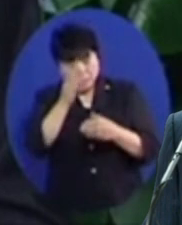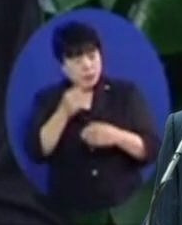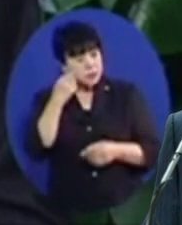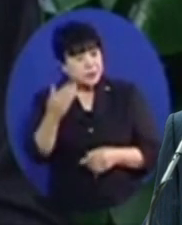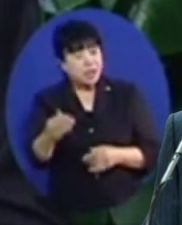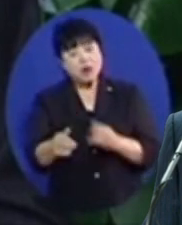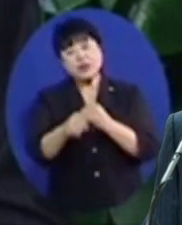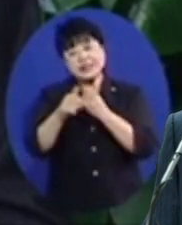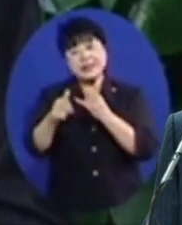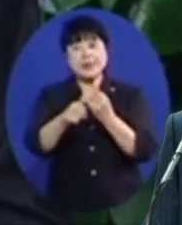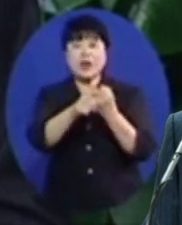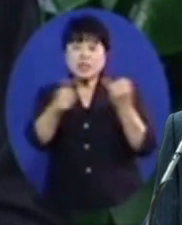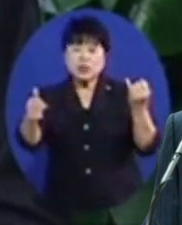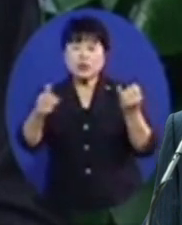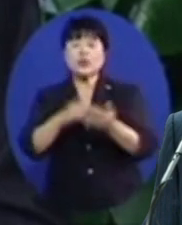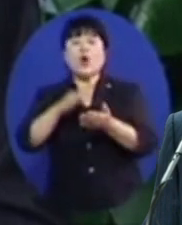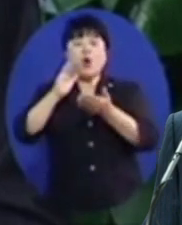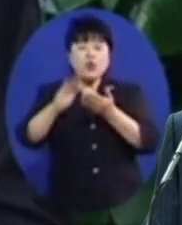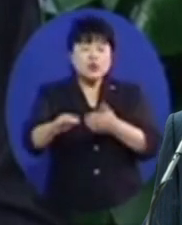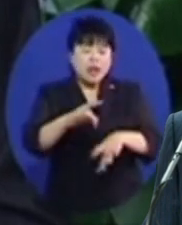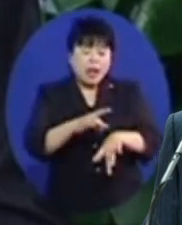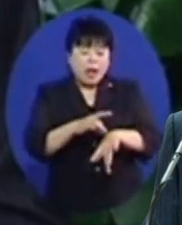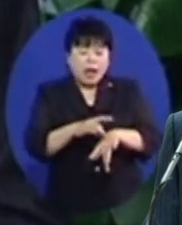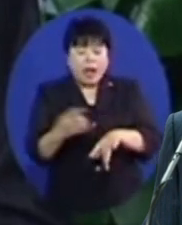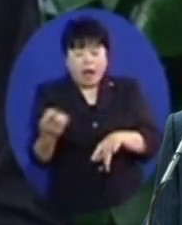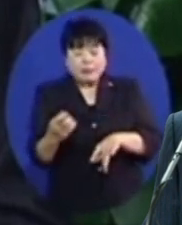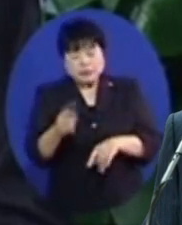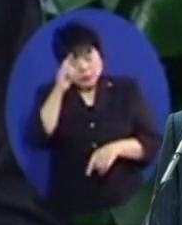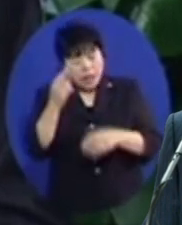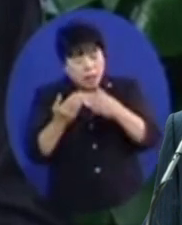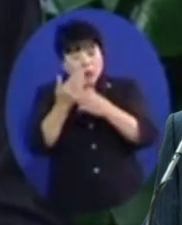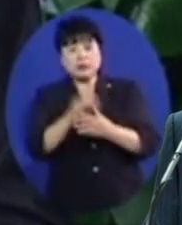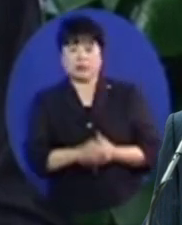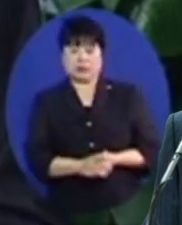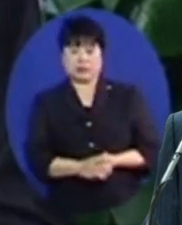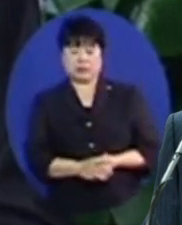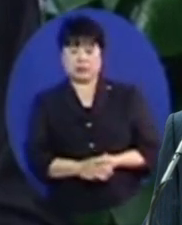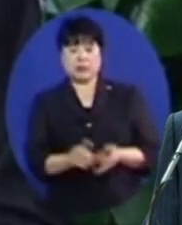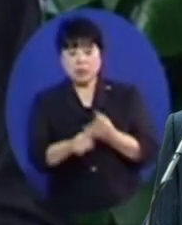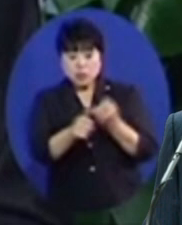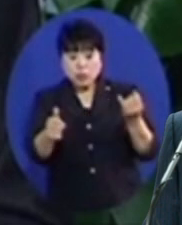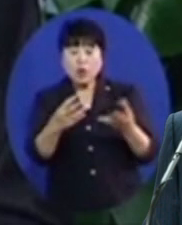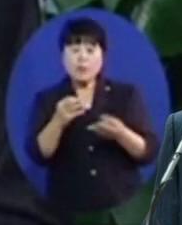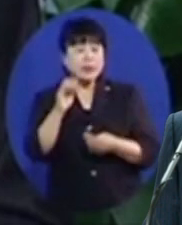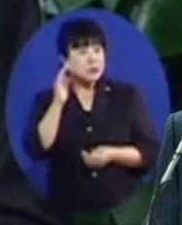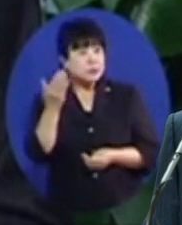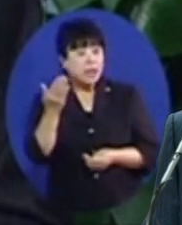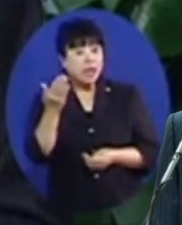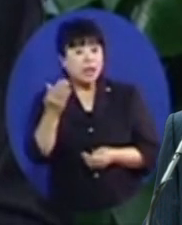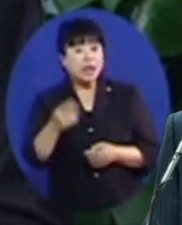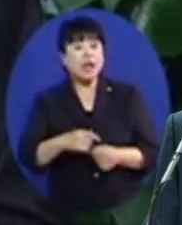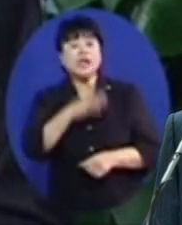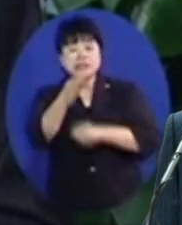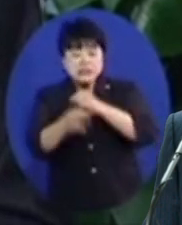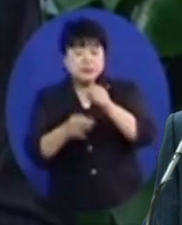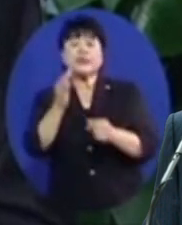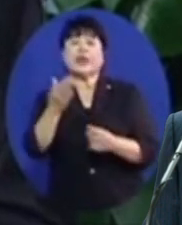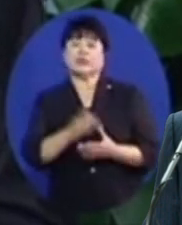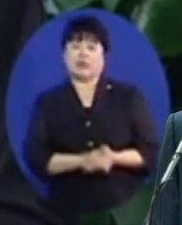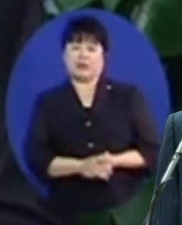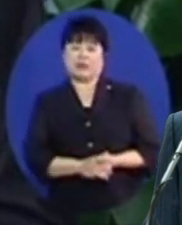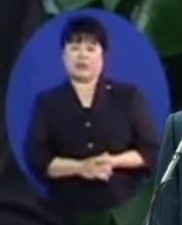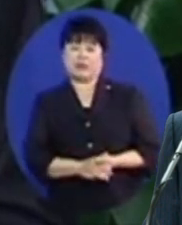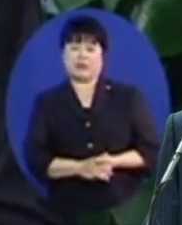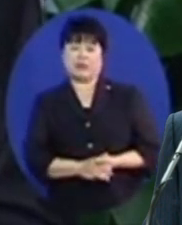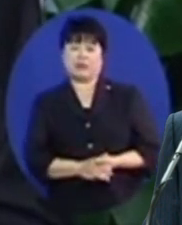우리 남편하고 이혼을 하고 난 다음부터 관절염이 생겼습니다. 이혼을 한 지 얼마나 됩니까? 10년이 됩니다.